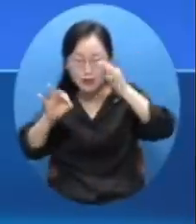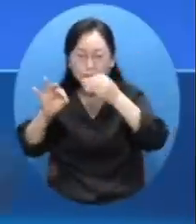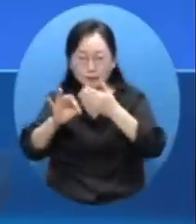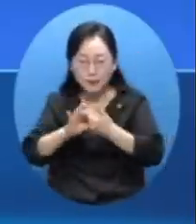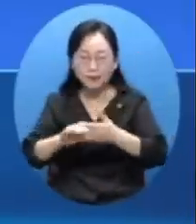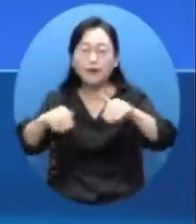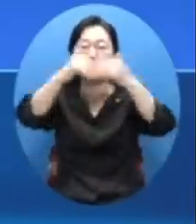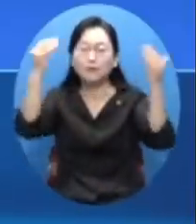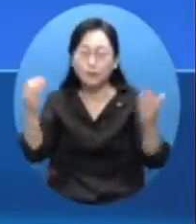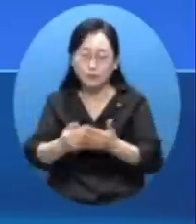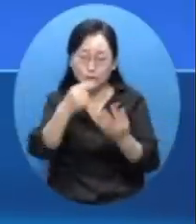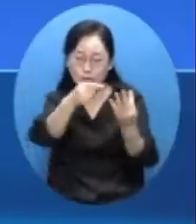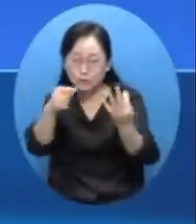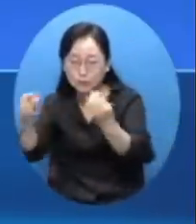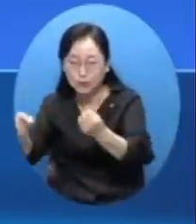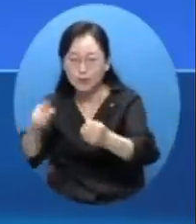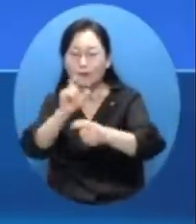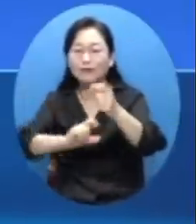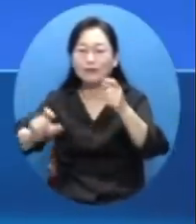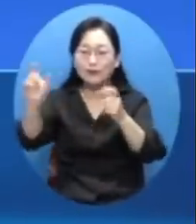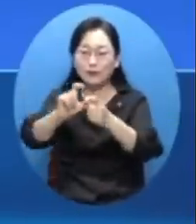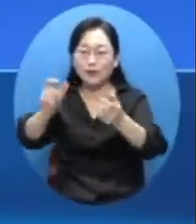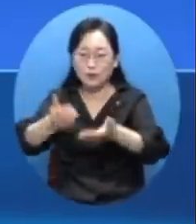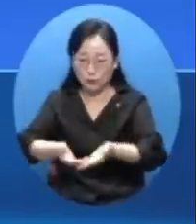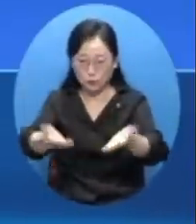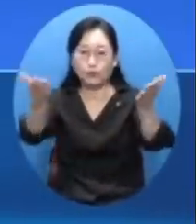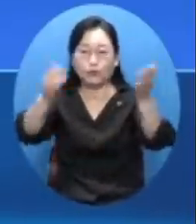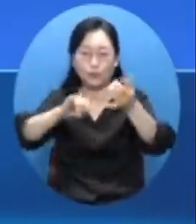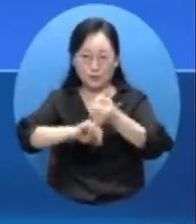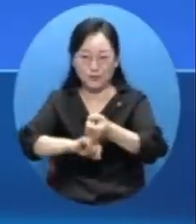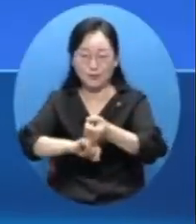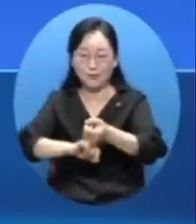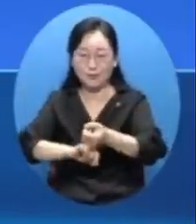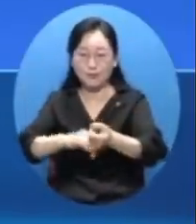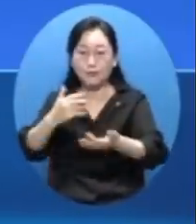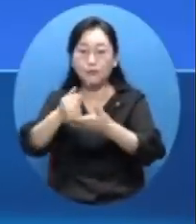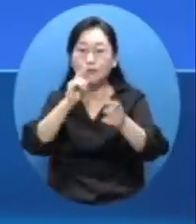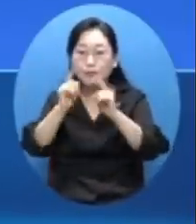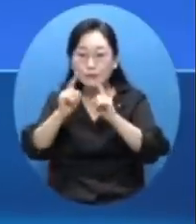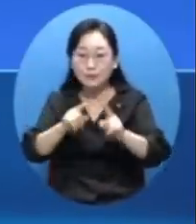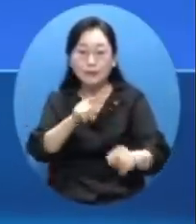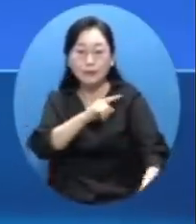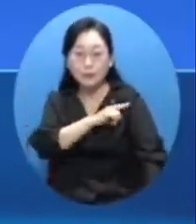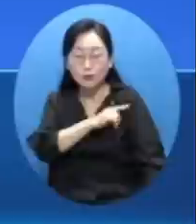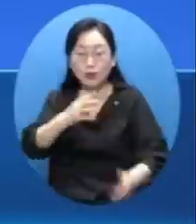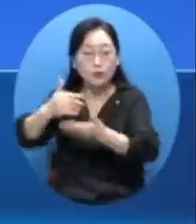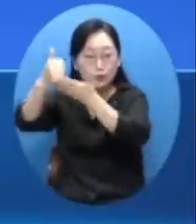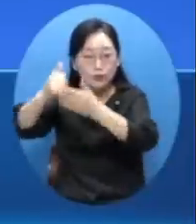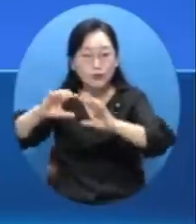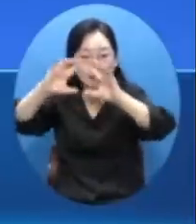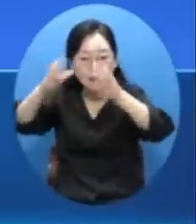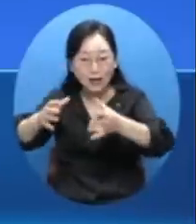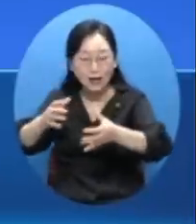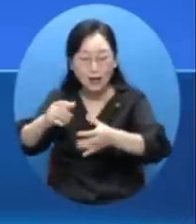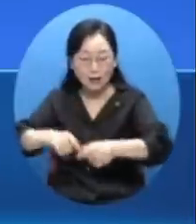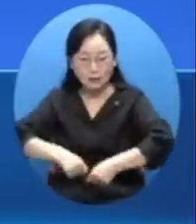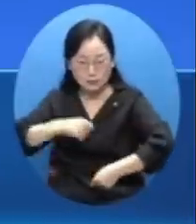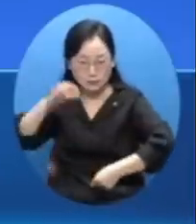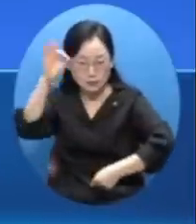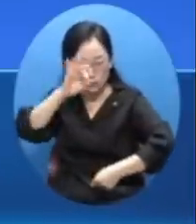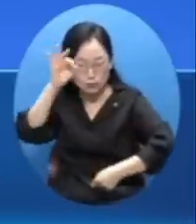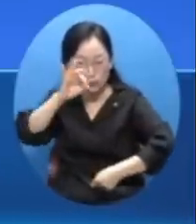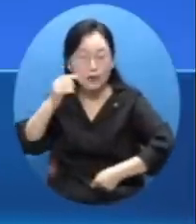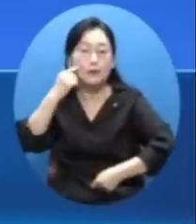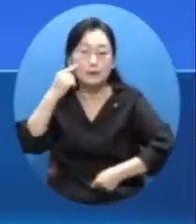이 모든 것을 너희에게 더하시리라. 주님 말씀하셨습니다. 먼저 그의 나라와 그의 의를 구하라.